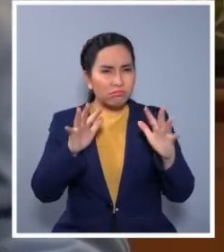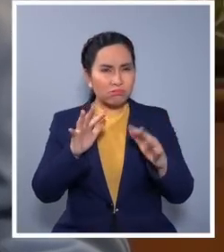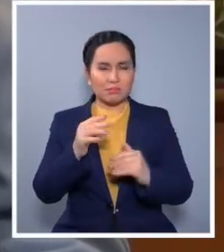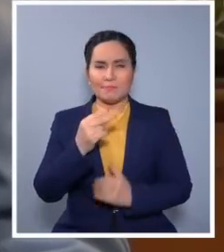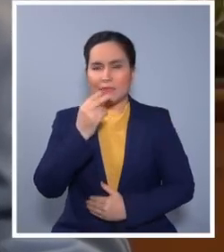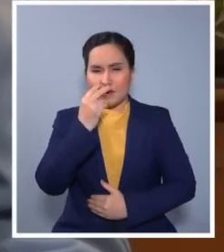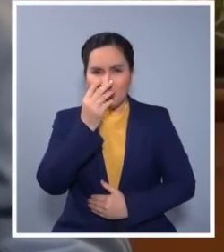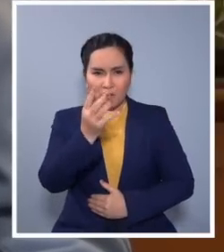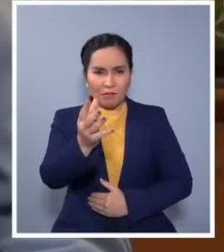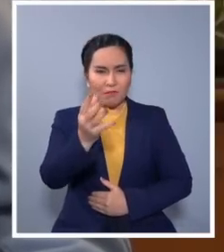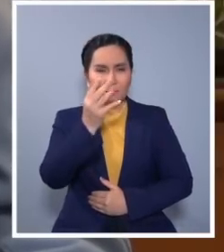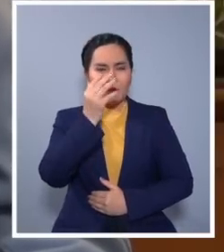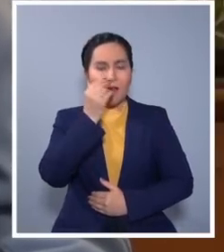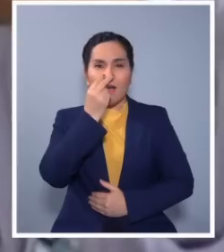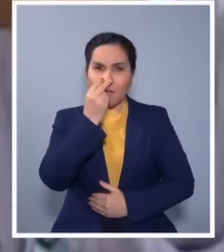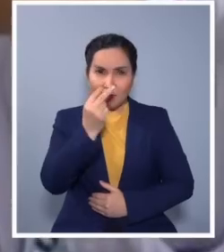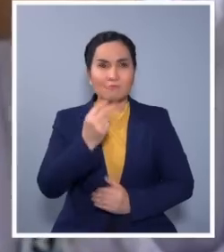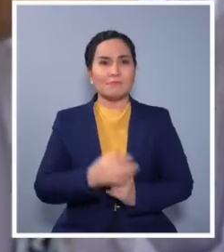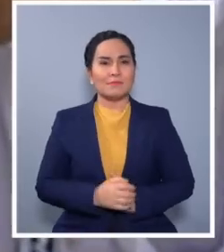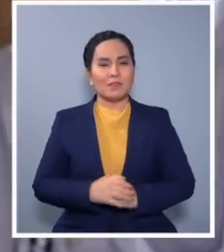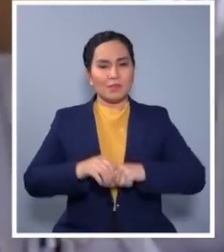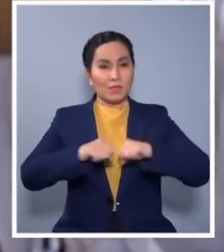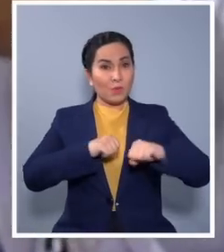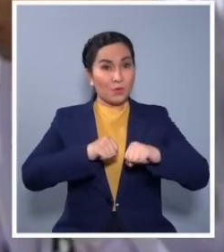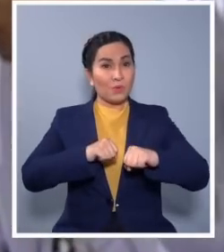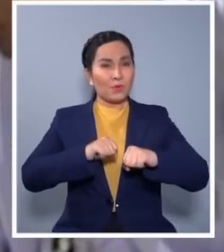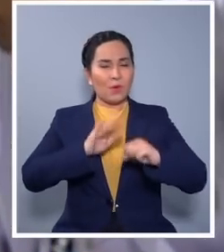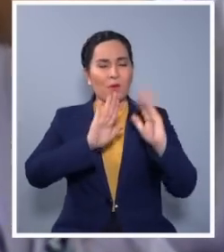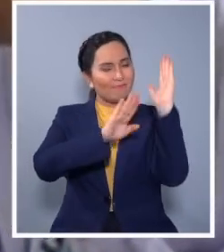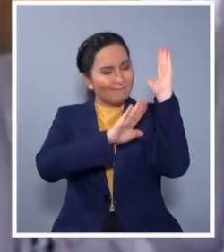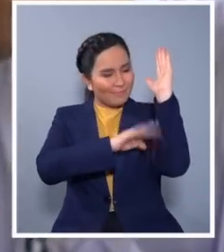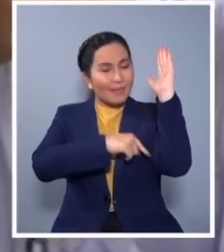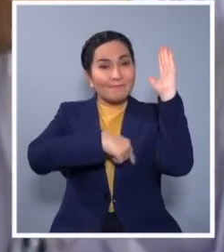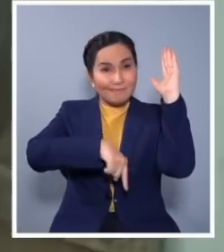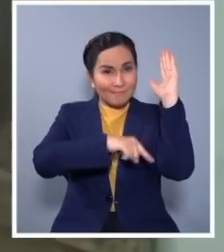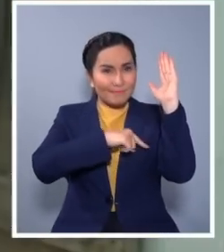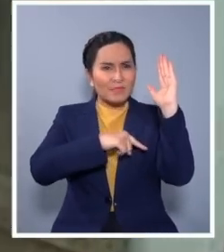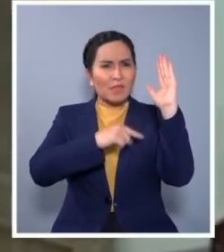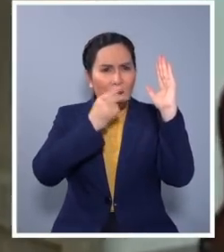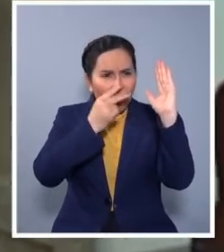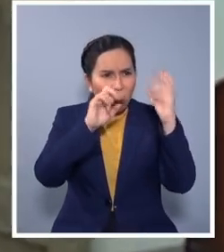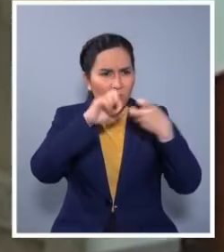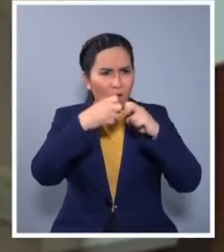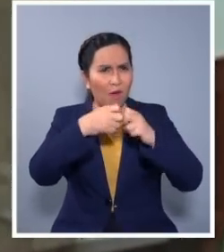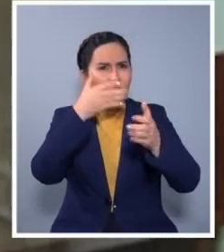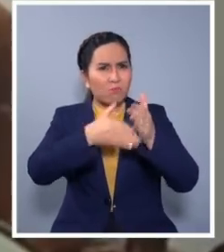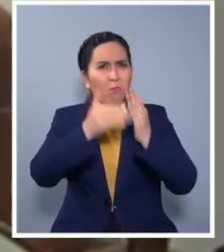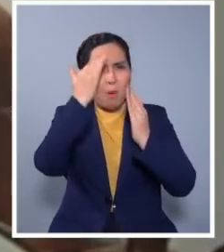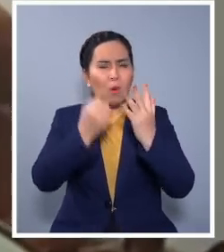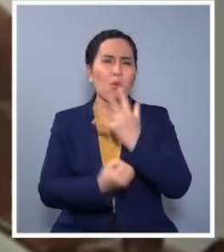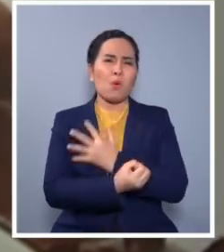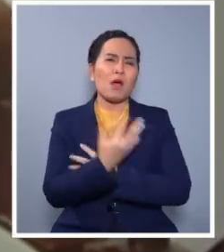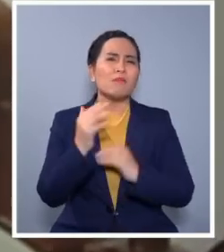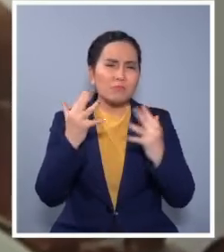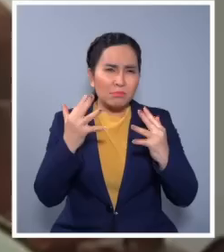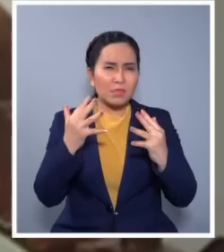ห็นจริงๆว่าเยาวชนทางภาคใต้นั้นด้อยโอกาสด้อยโอ